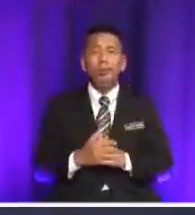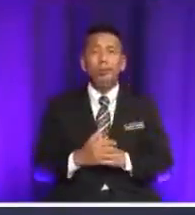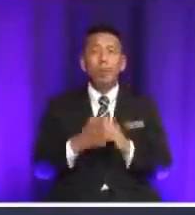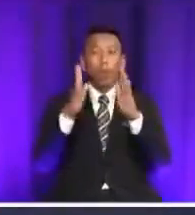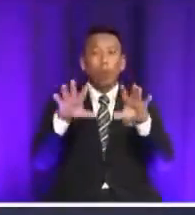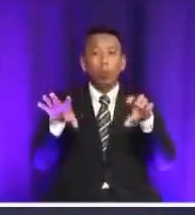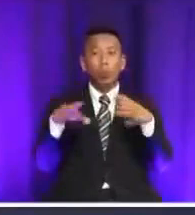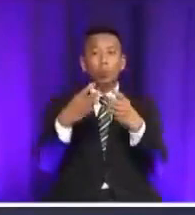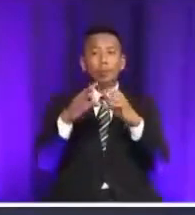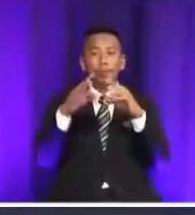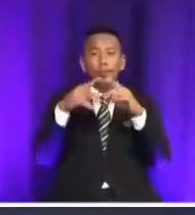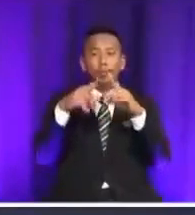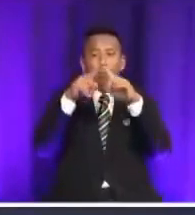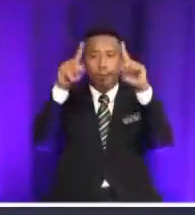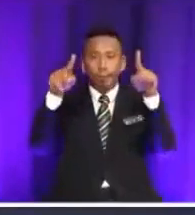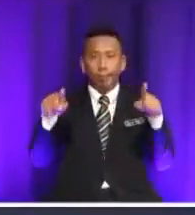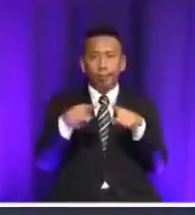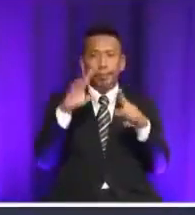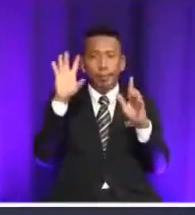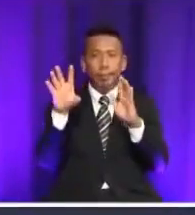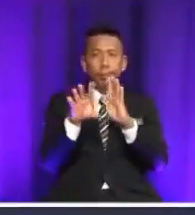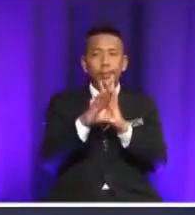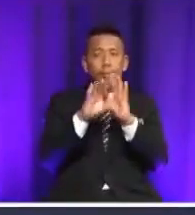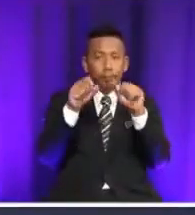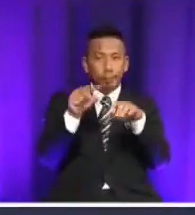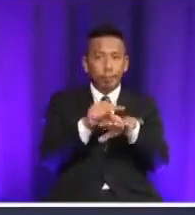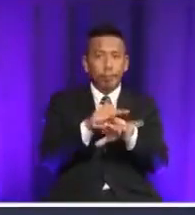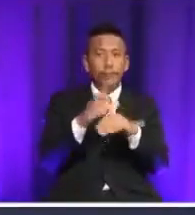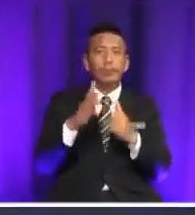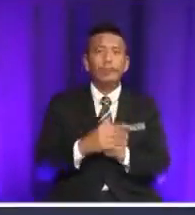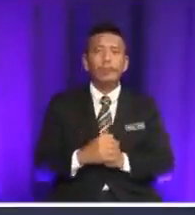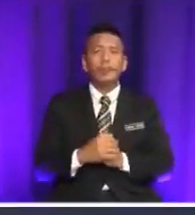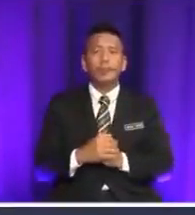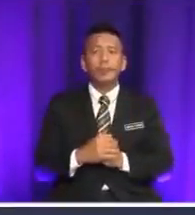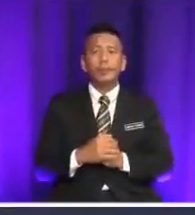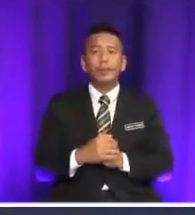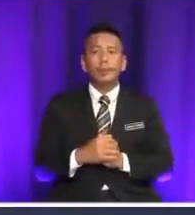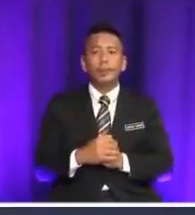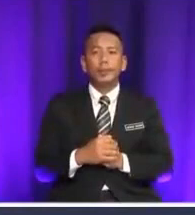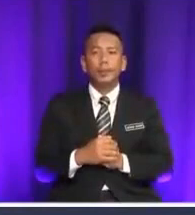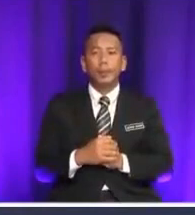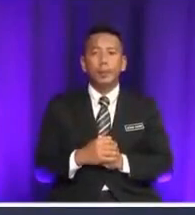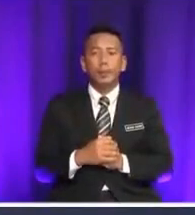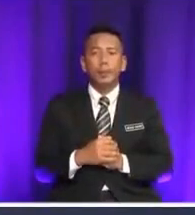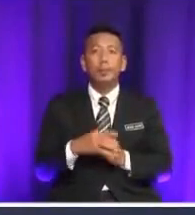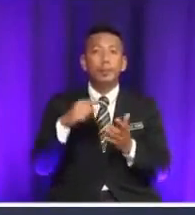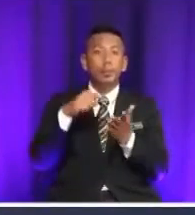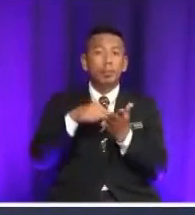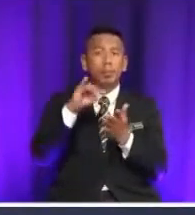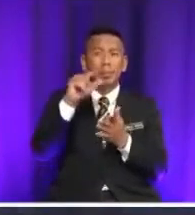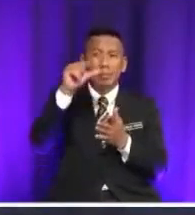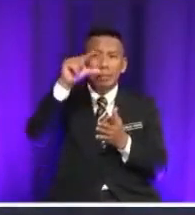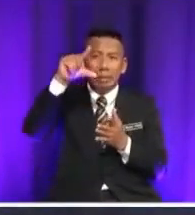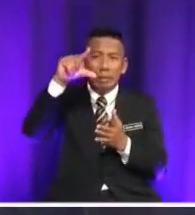frame jadi kita beli boneka ini oke eee Oke ini yang tebal kita